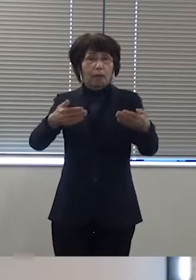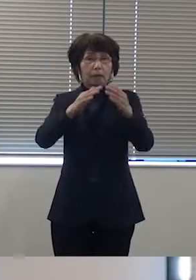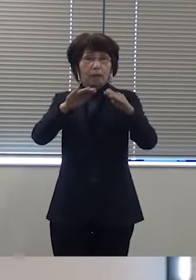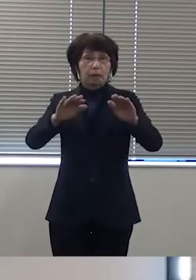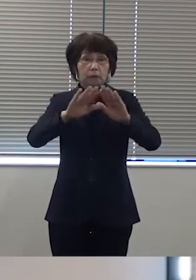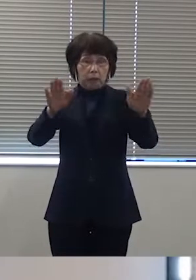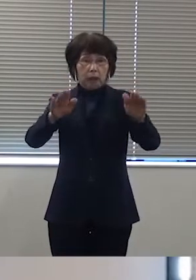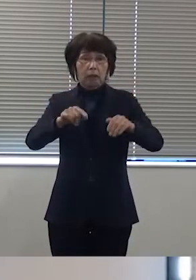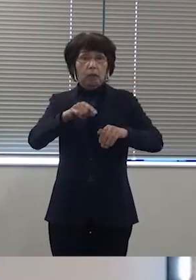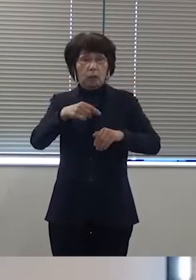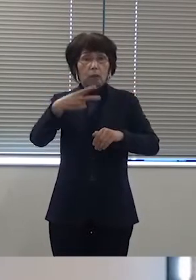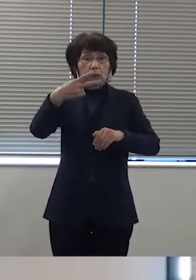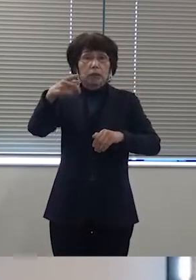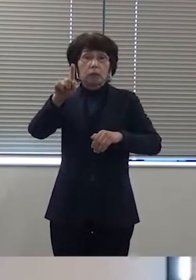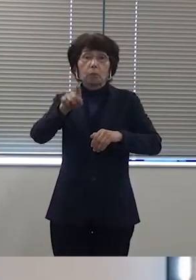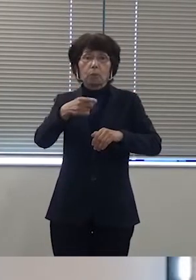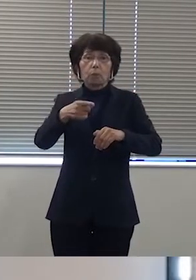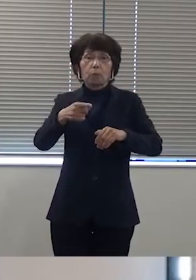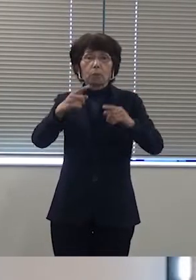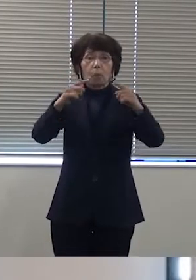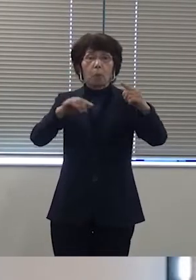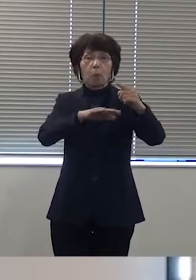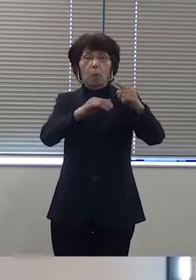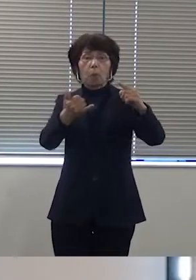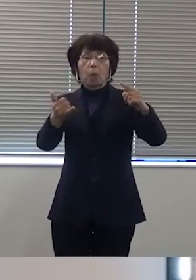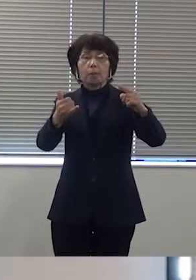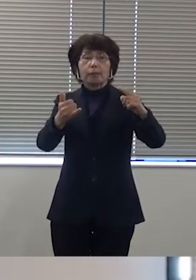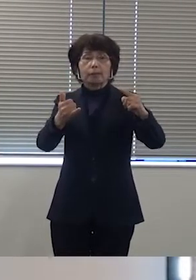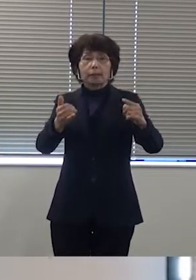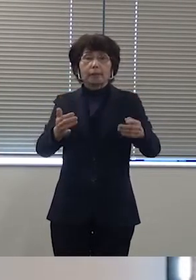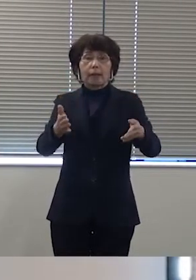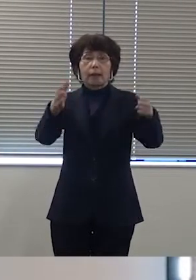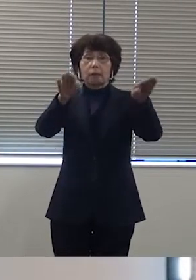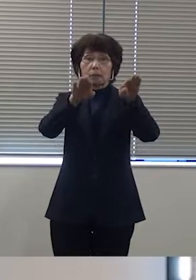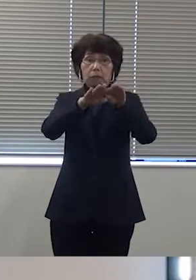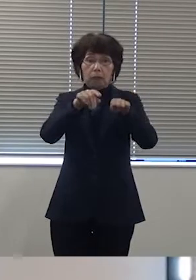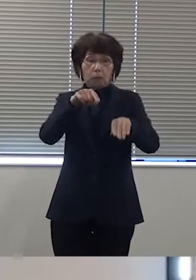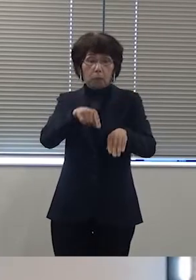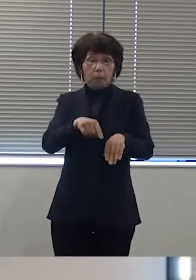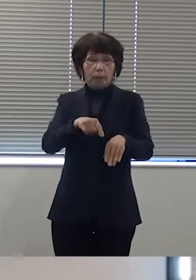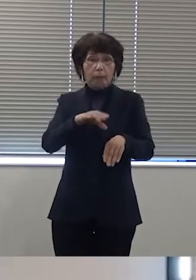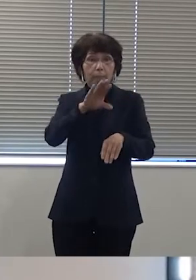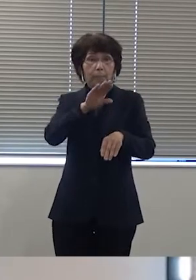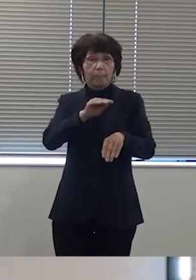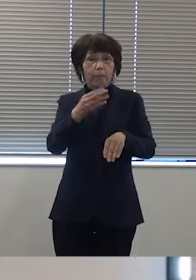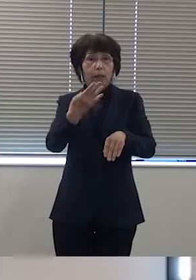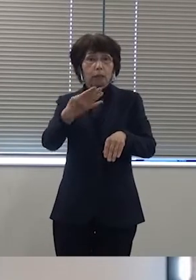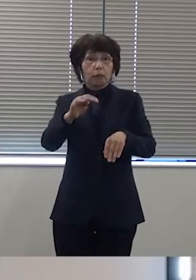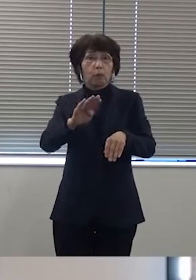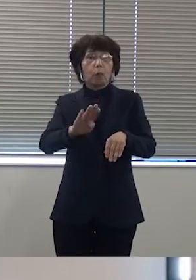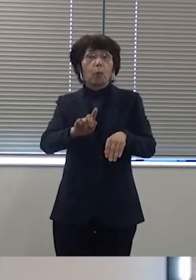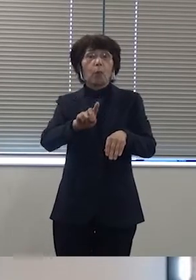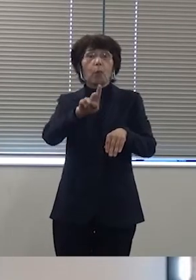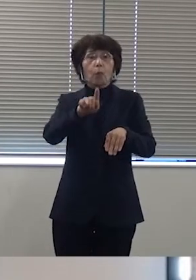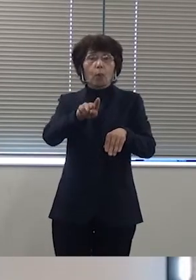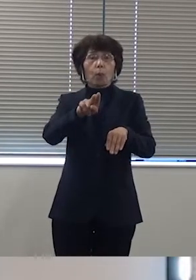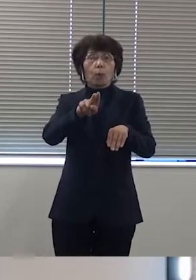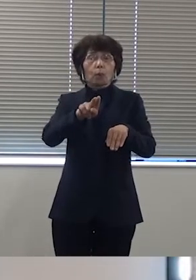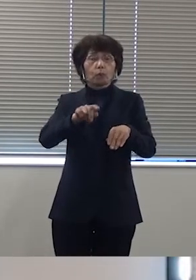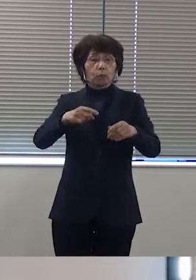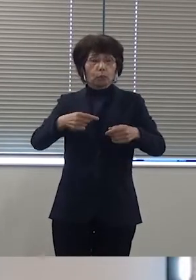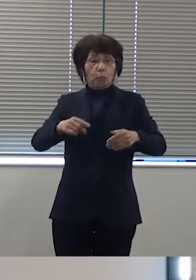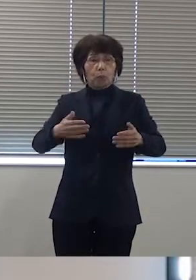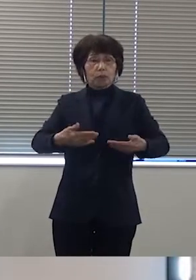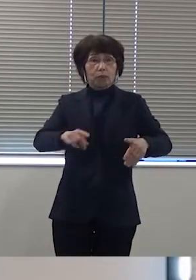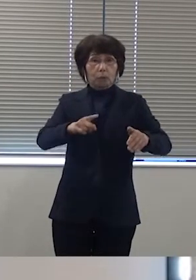で、万葉の里という女性グループが活発に動いてますので、2のの集落活動センター万